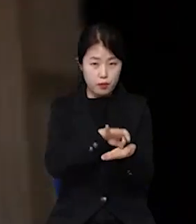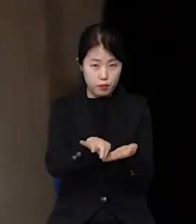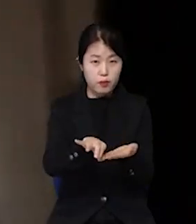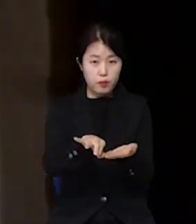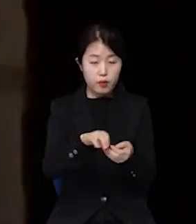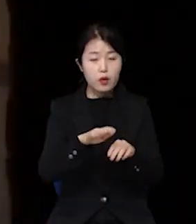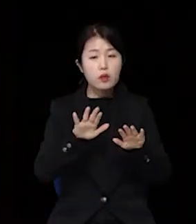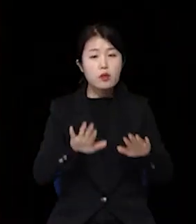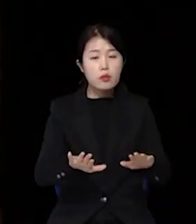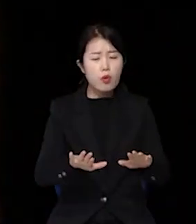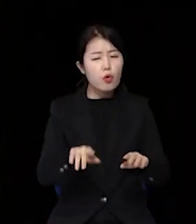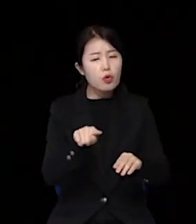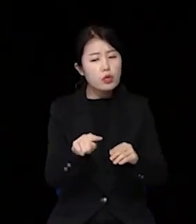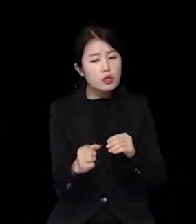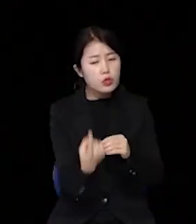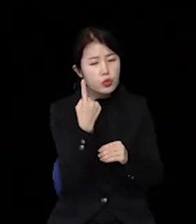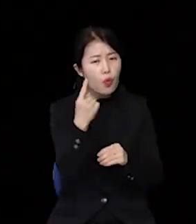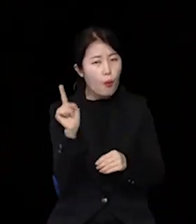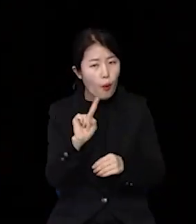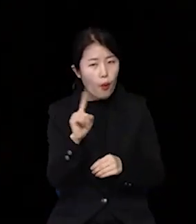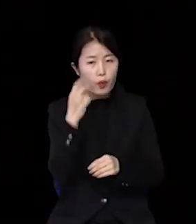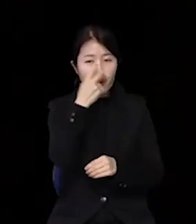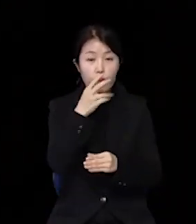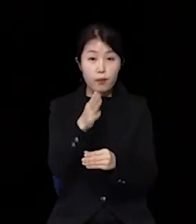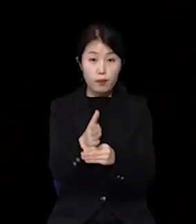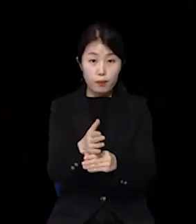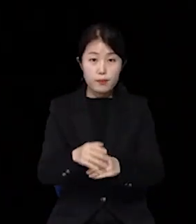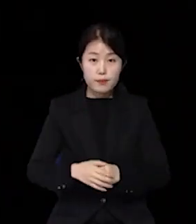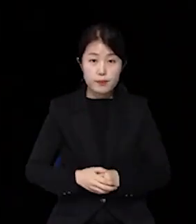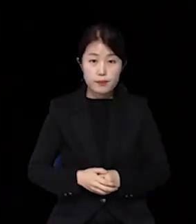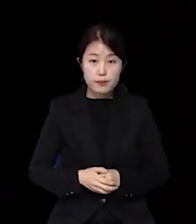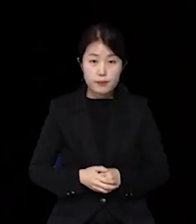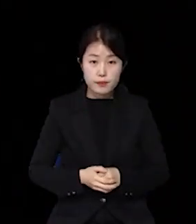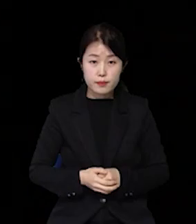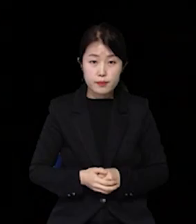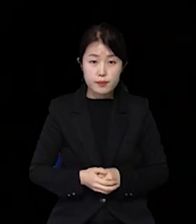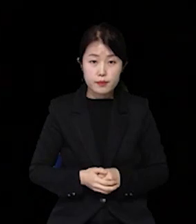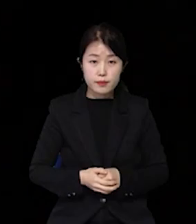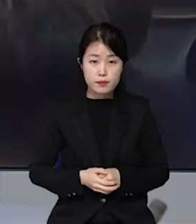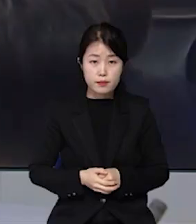알려졌으며 소방당국은 정확한 화재 원인을 조사하고 있습니다.